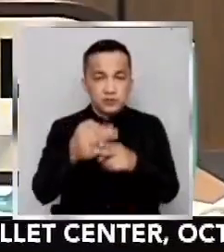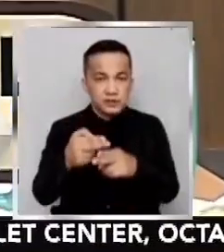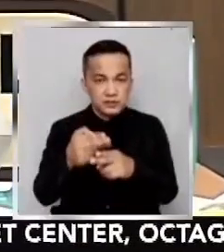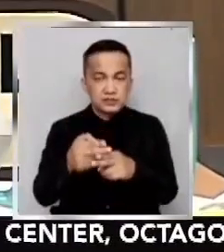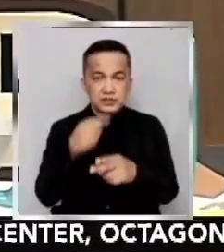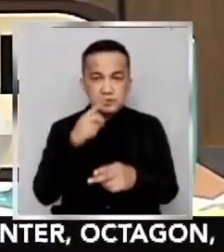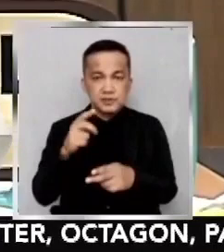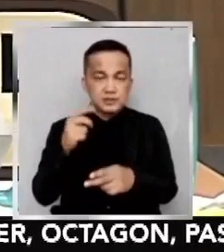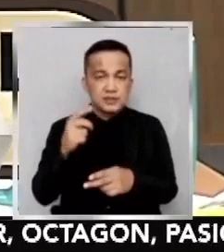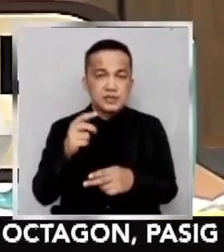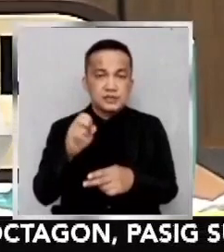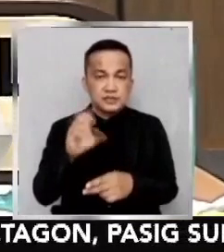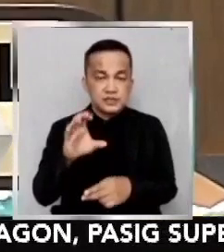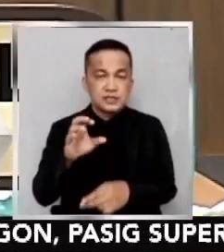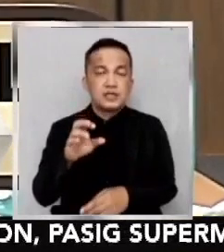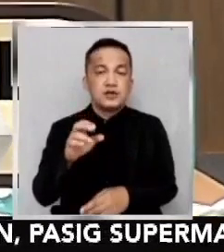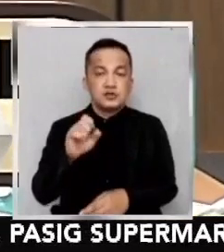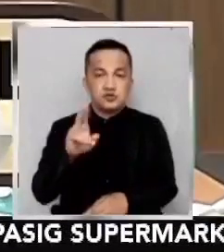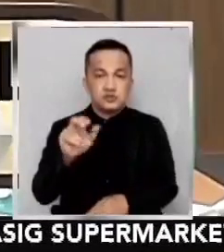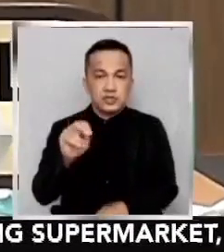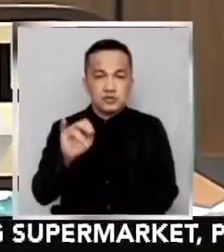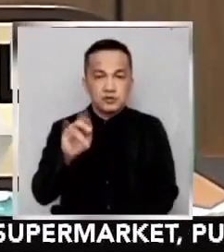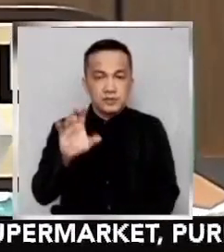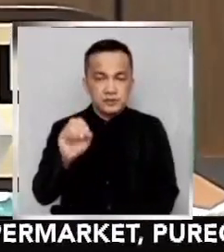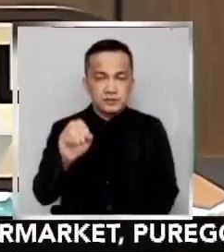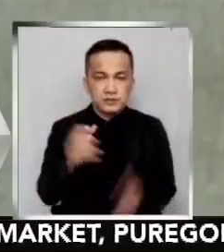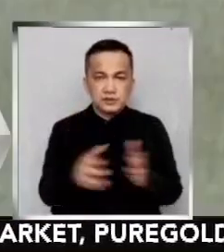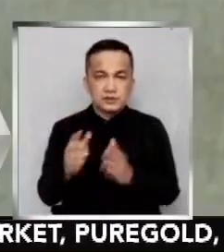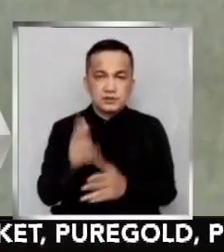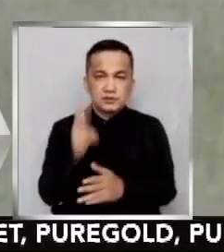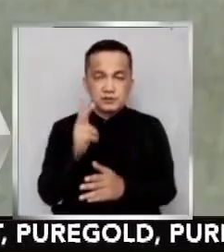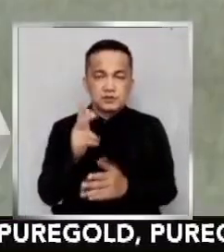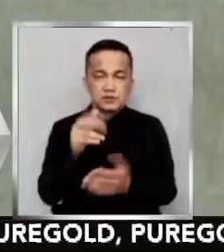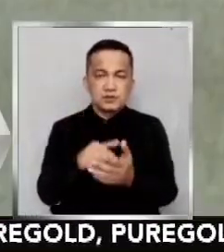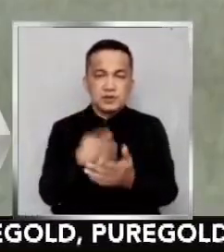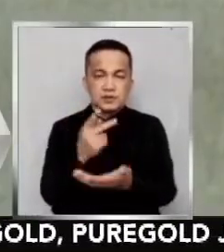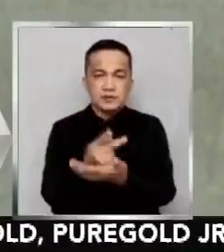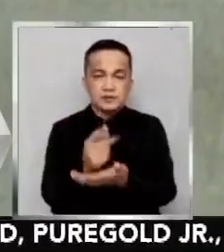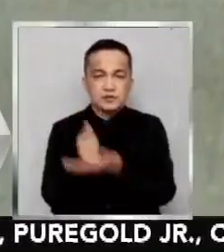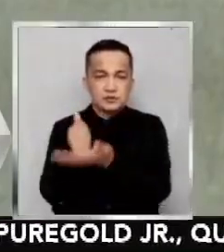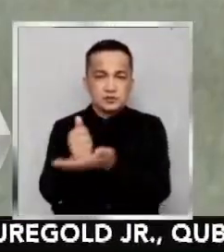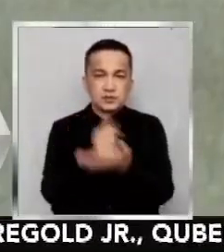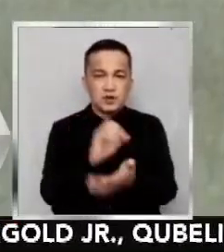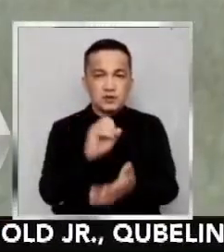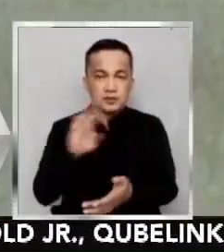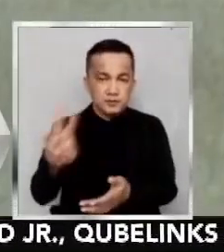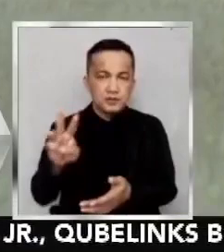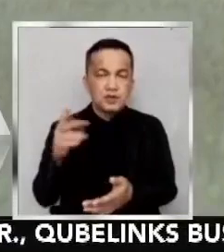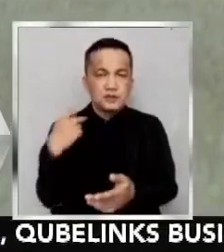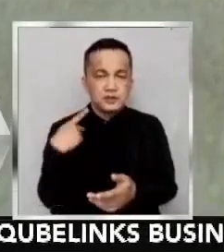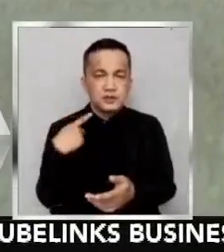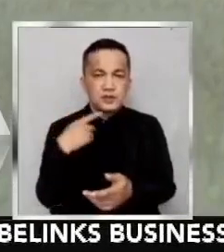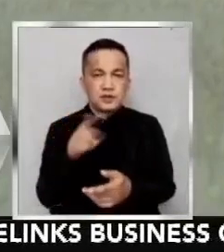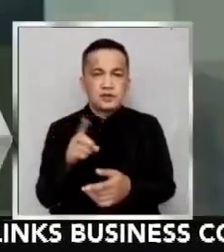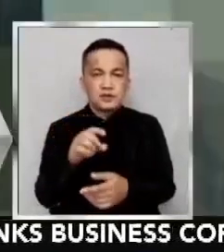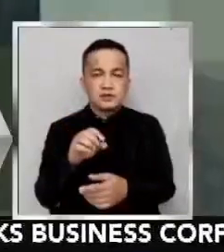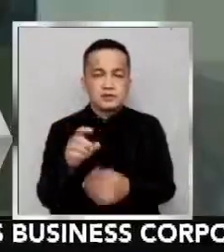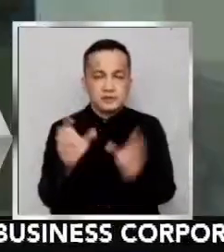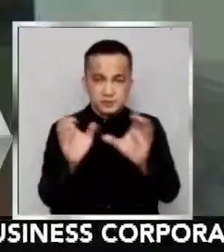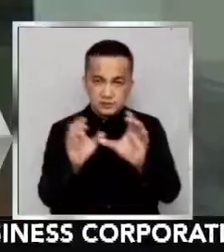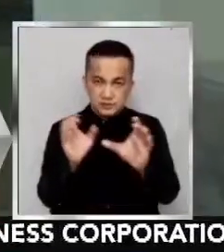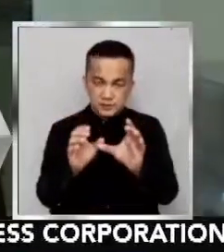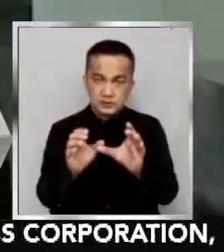Susan Ople, inihahanda na ang tig 30,000 pisong tulong para sa bawat OFW na may hawak na Overseas Employment Certificate.